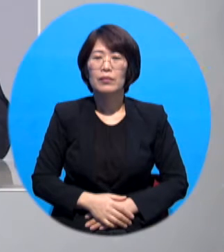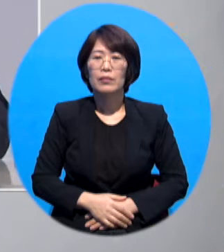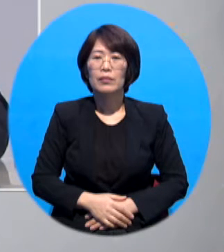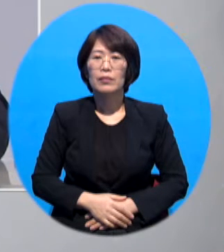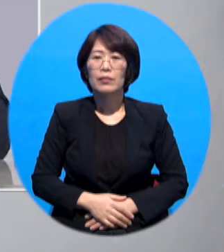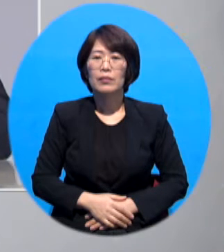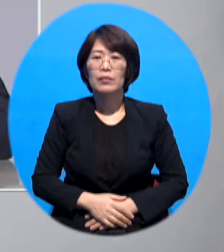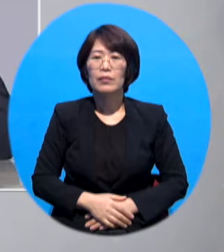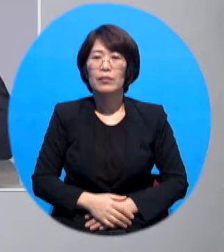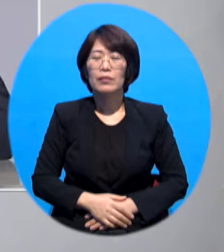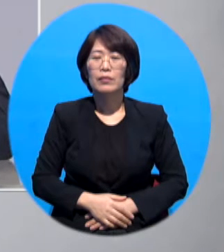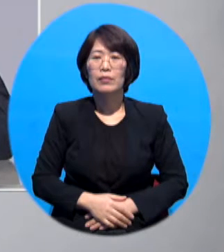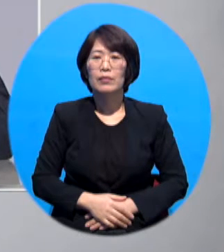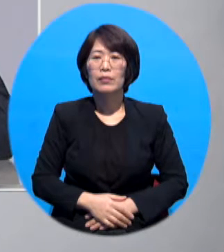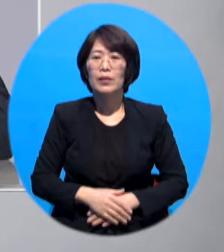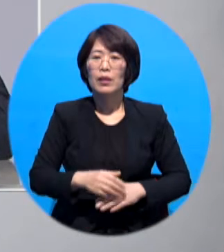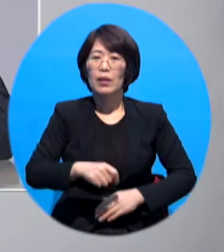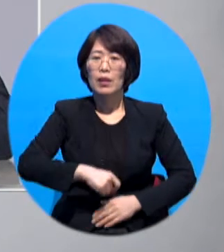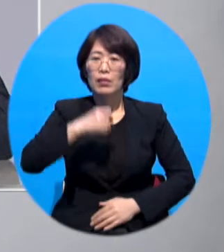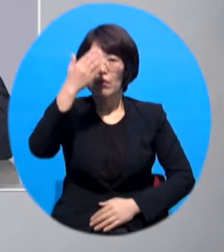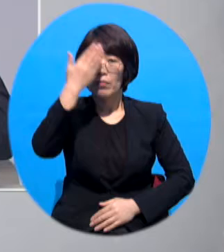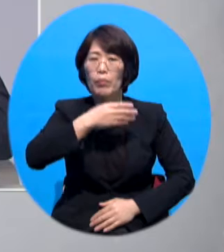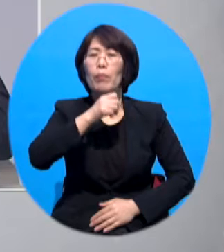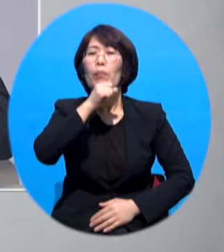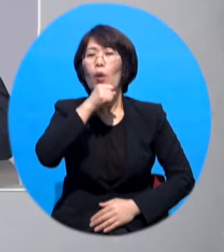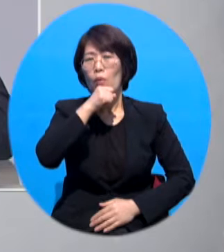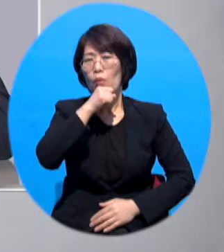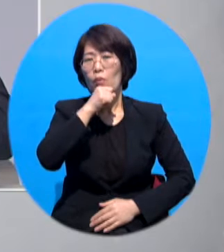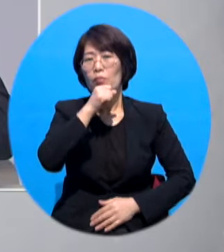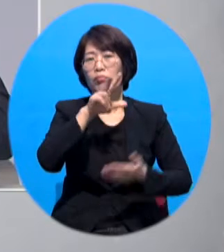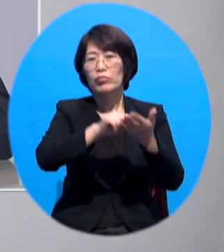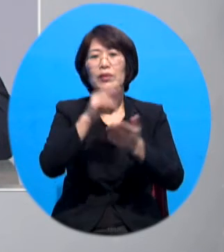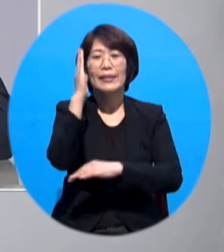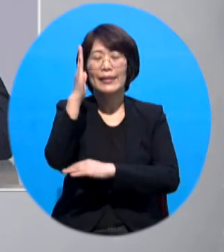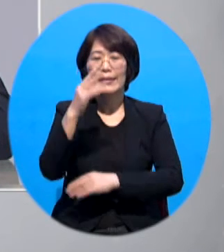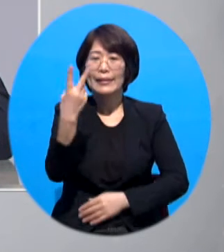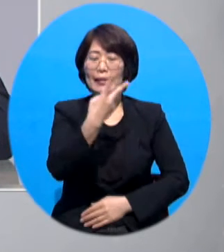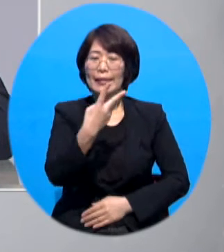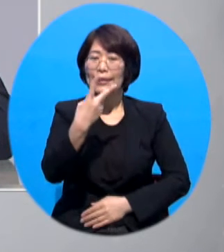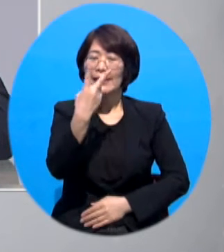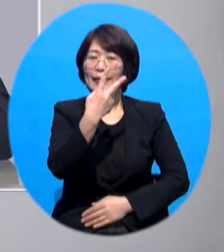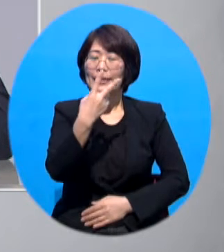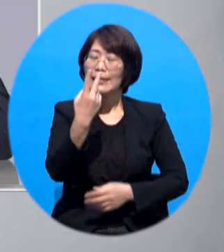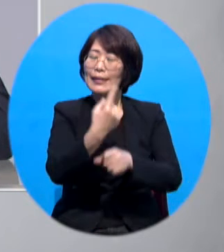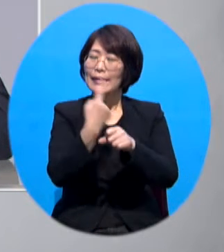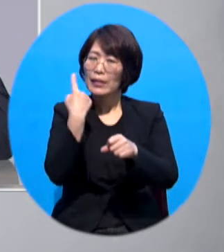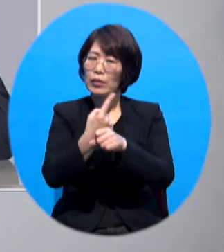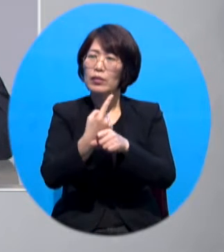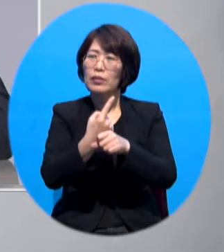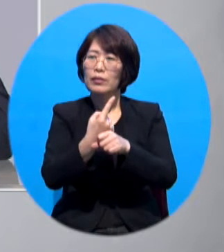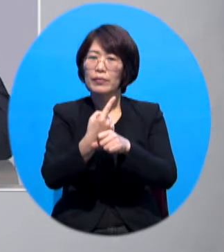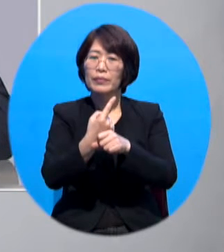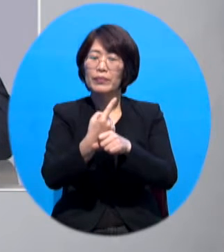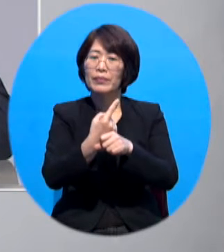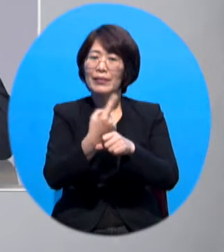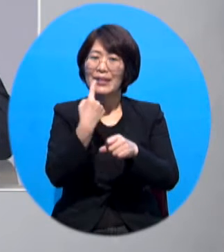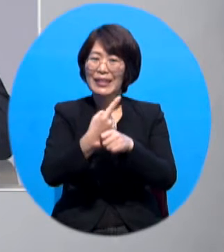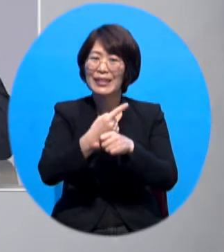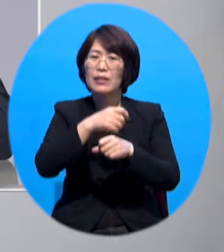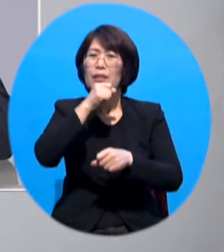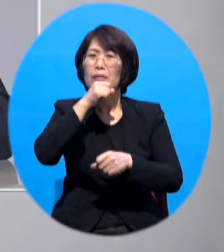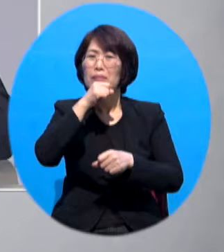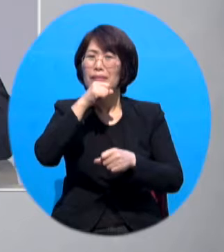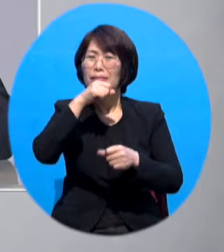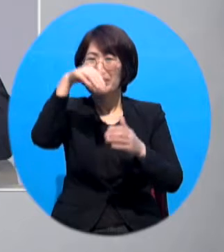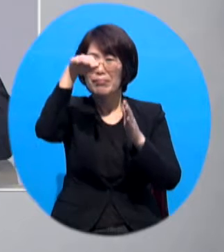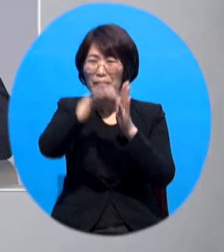즉 4 예 창 전도 문제 다시한번 말씀드릴께요 2021년 더 4 등급은 김대중 후보 재 즉시 발생한 부정